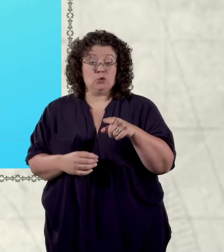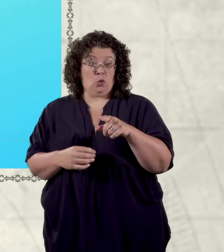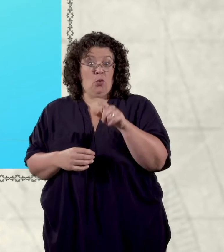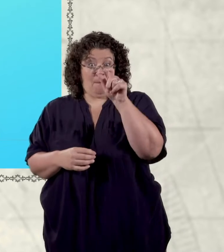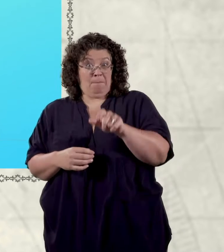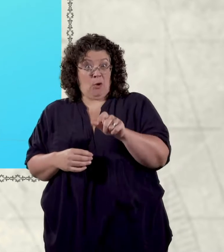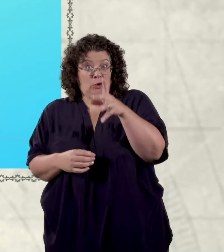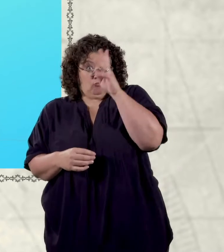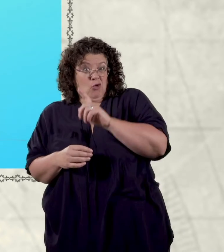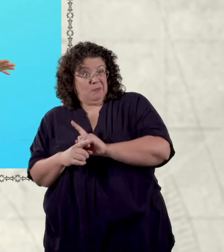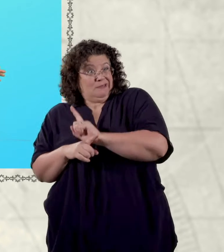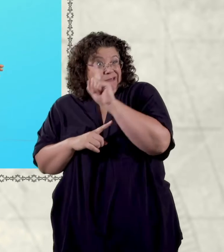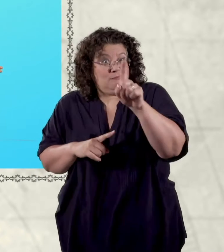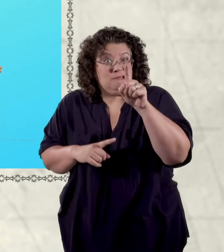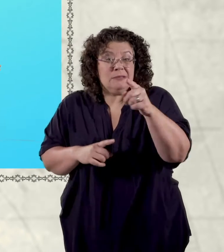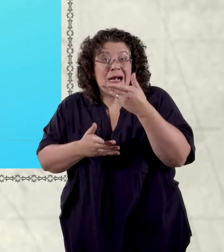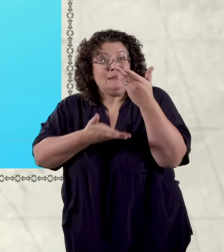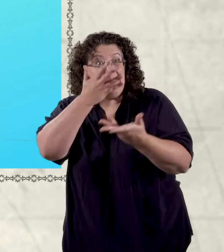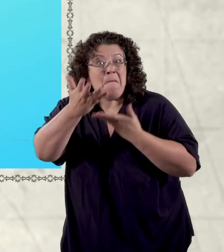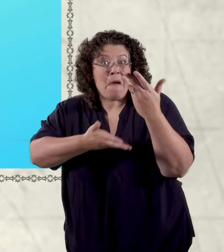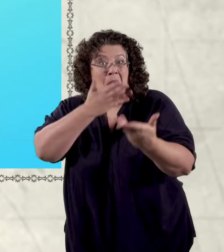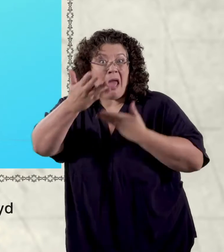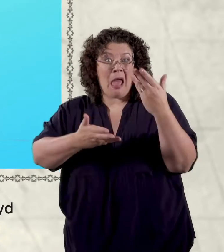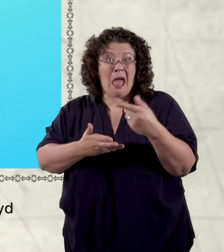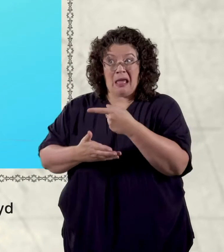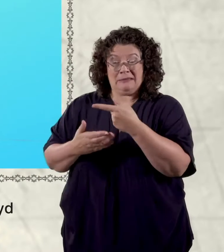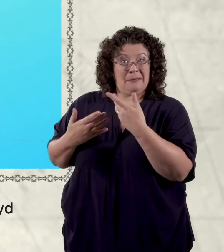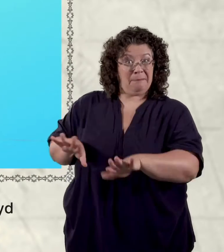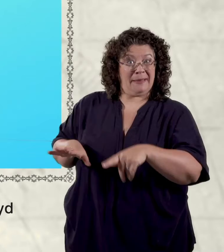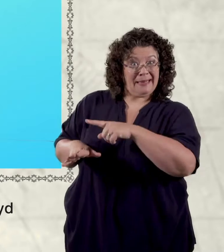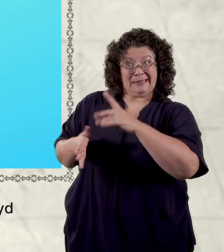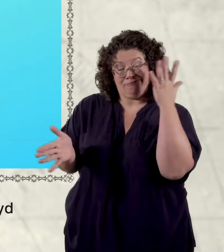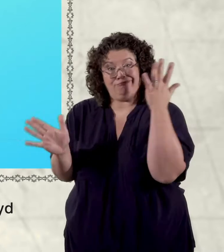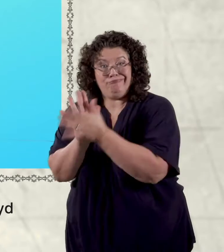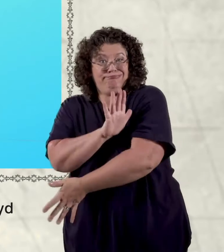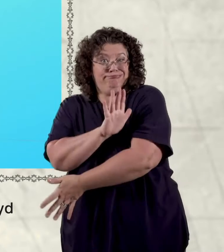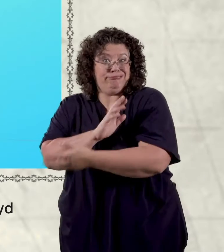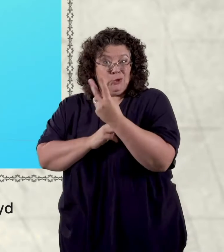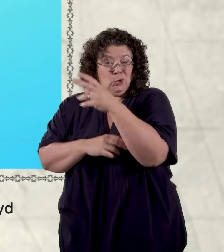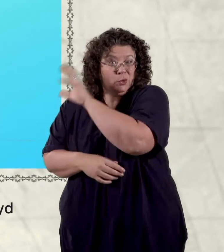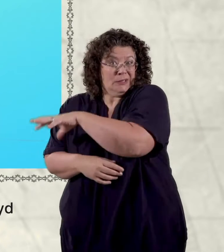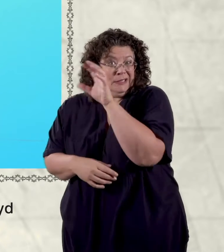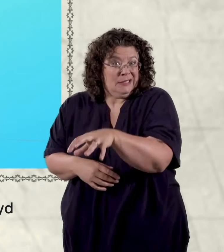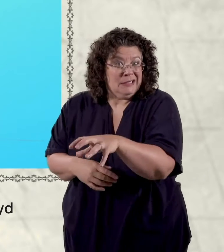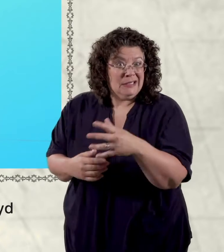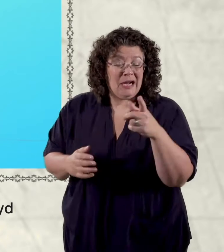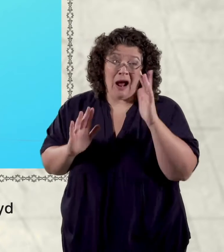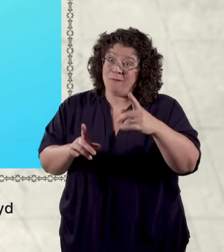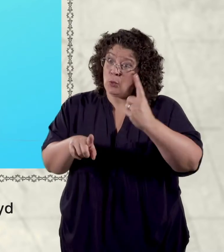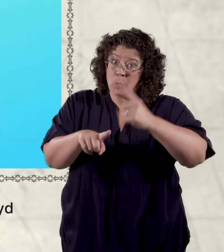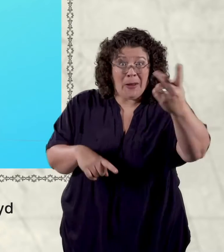ac londoniwm wedi dinistrio'n llwyr. Mi roedd rhaid iddyn nhw ddychwelyd yn syth at weddill y Rhufeiniaid.